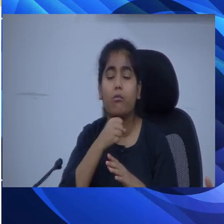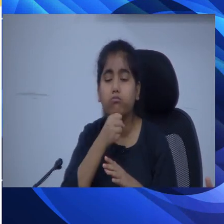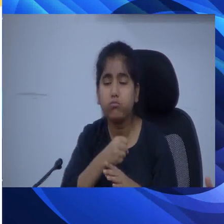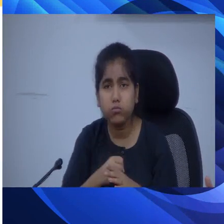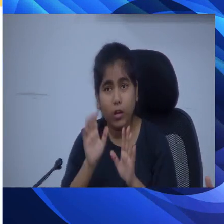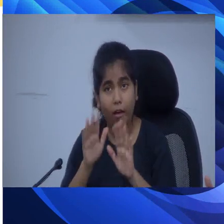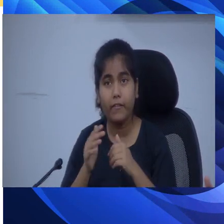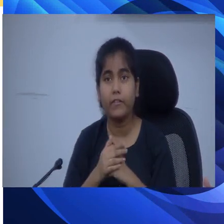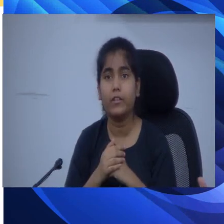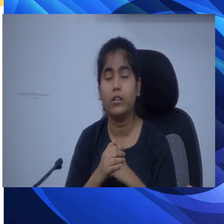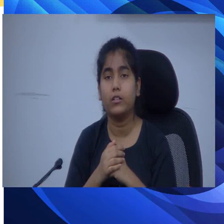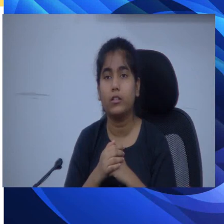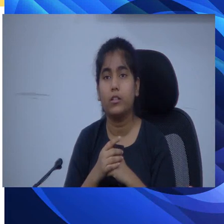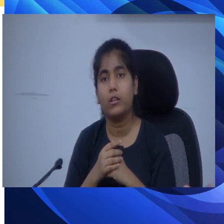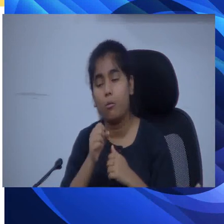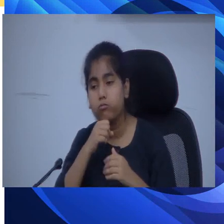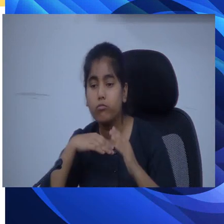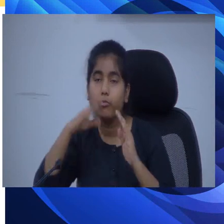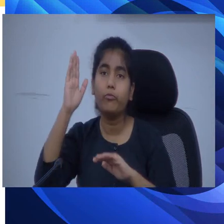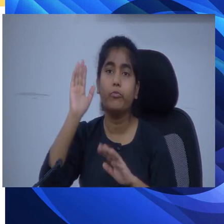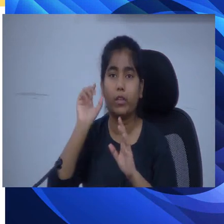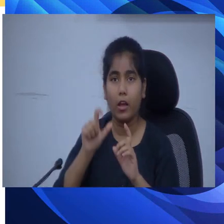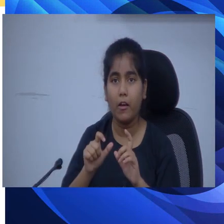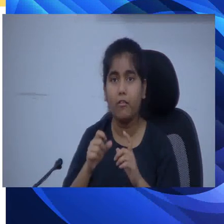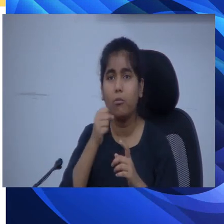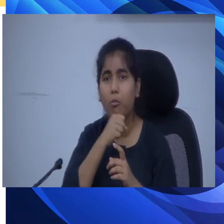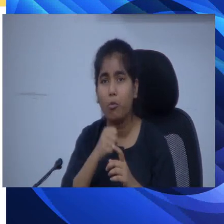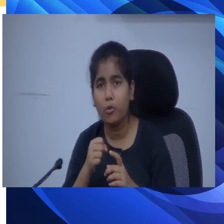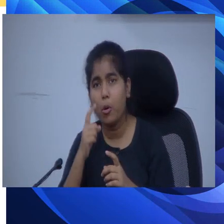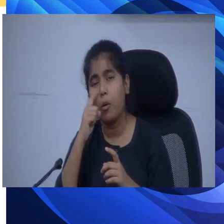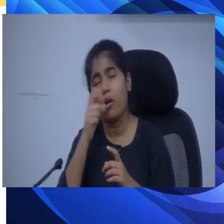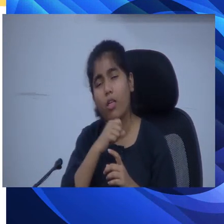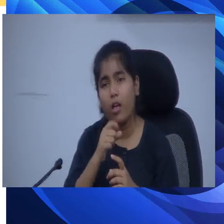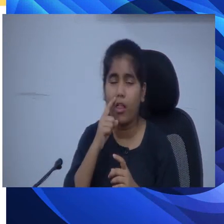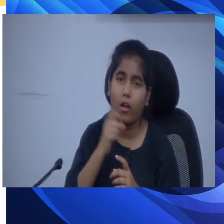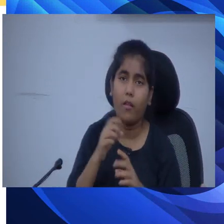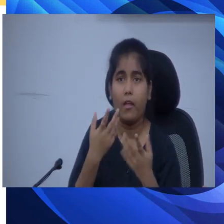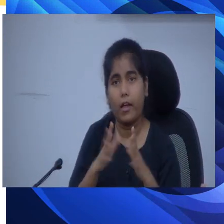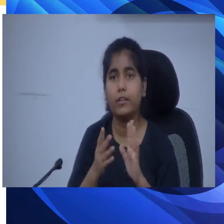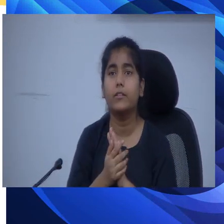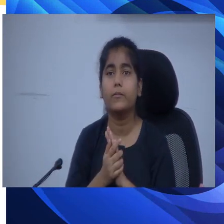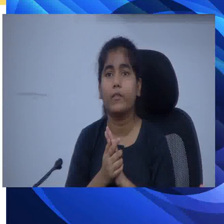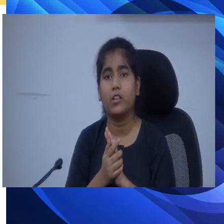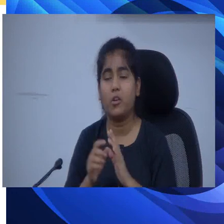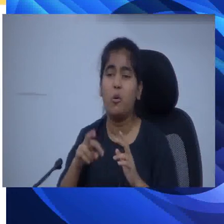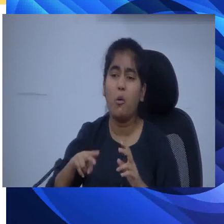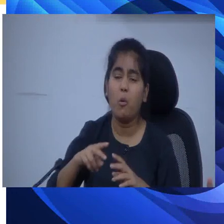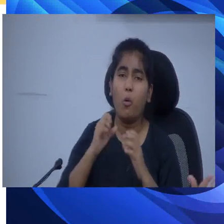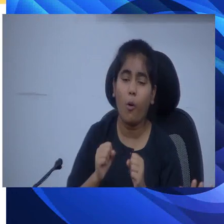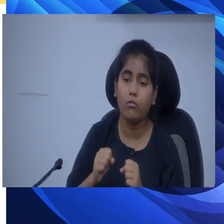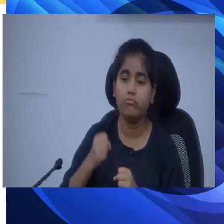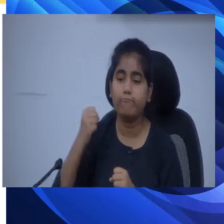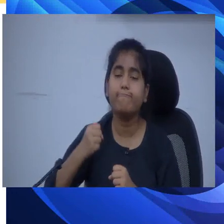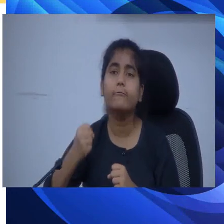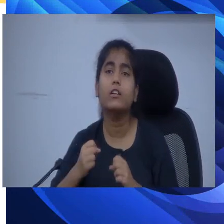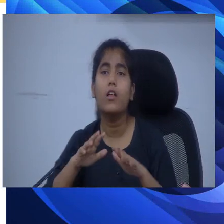बुज़ुर्ग हैं या कोई वृद्ध हैं या एल्डरली हैं, आपके बाबा या नाना हैं, तो अगर उनको चलना है तो उनको कहीं पकड़ के सहारा